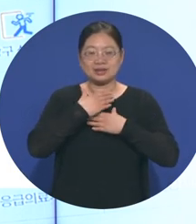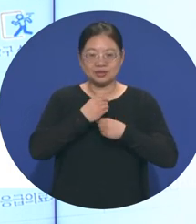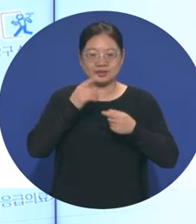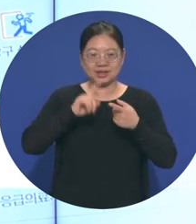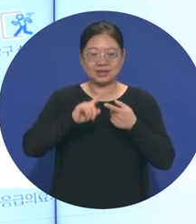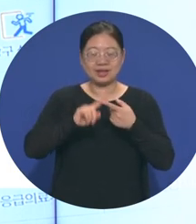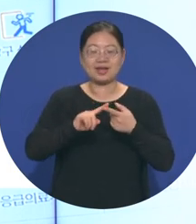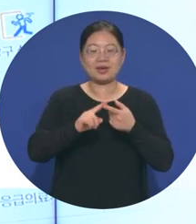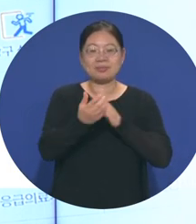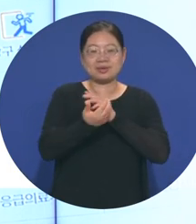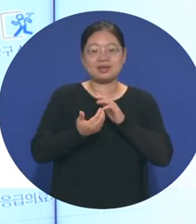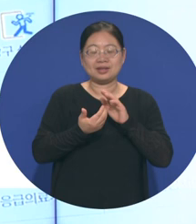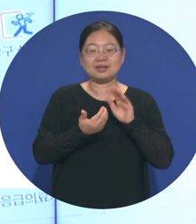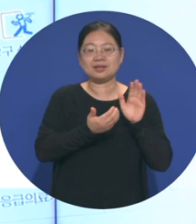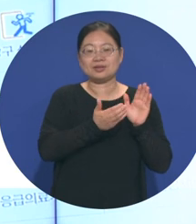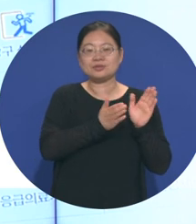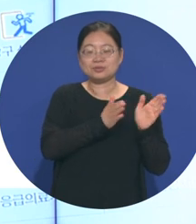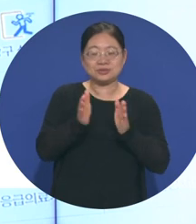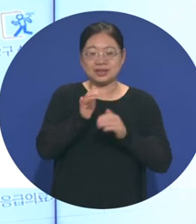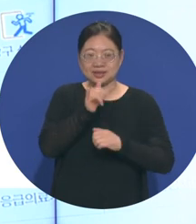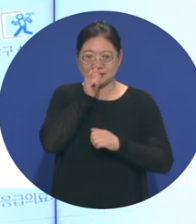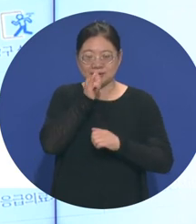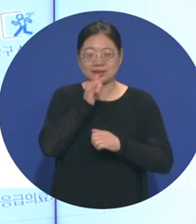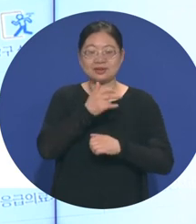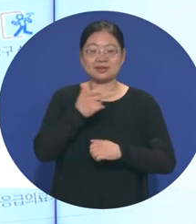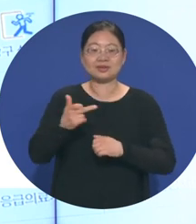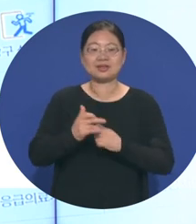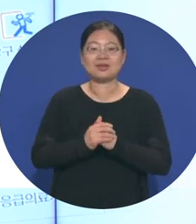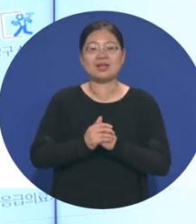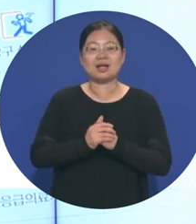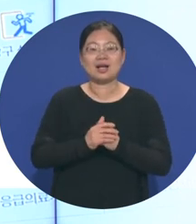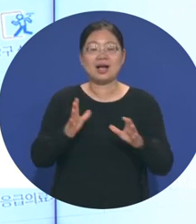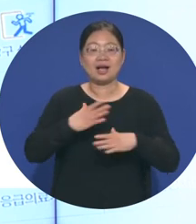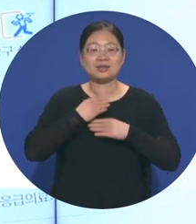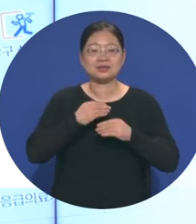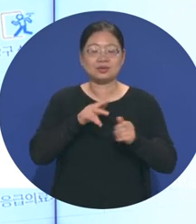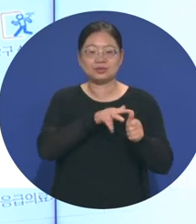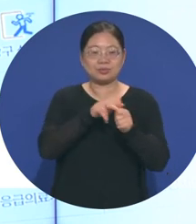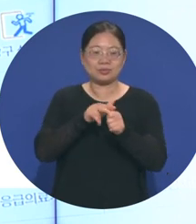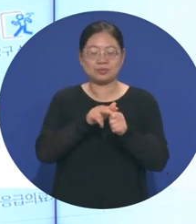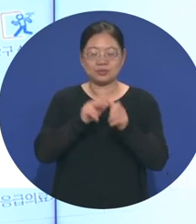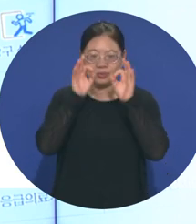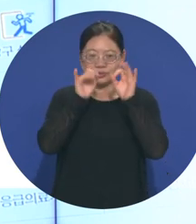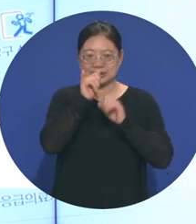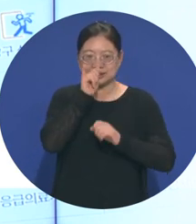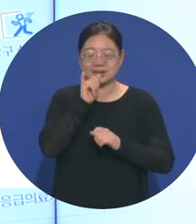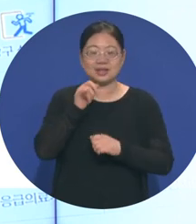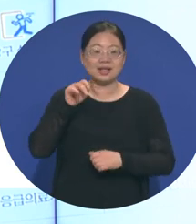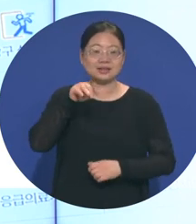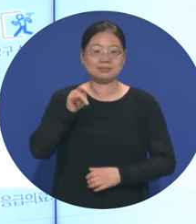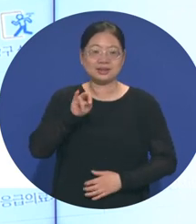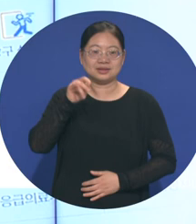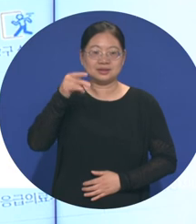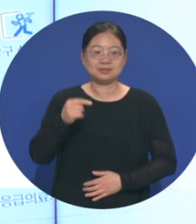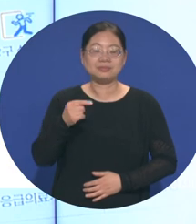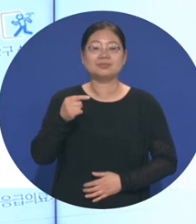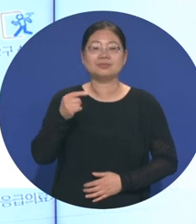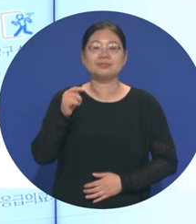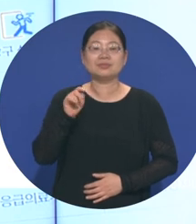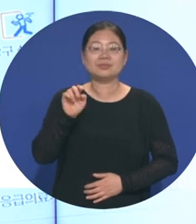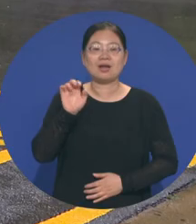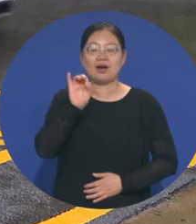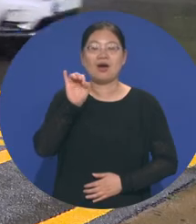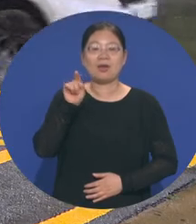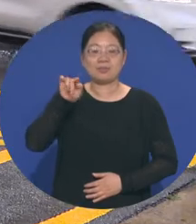있는데요 자연 재난부 사회 재난까지 각종 안전 정보를 한눈해 볼 수 있는 스마트폰 어플이 있으니 알아